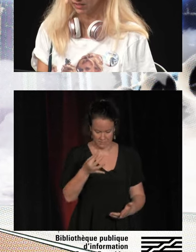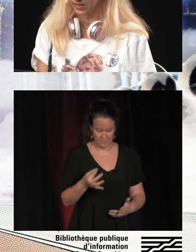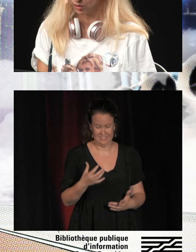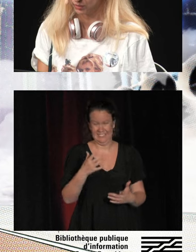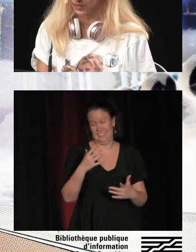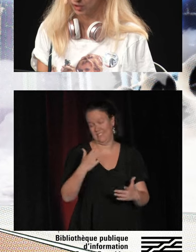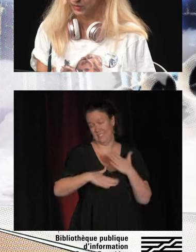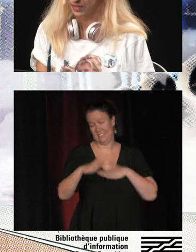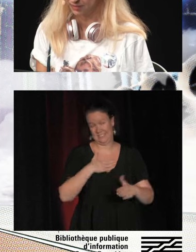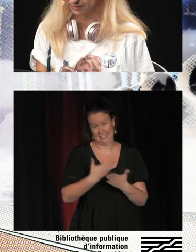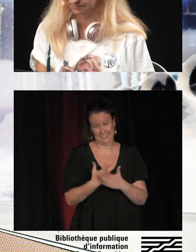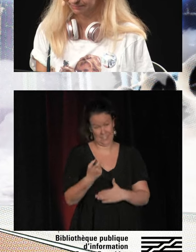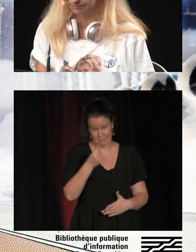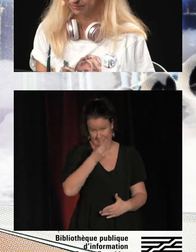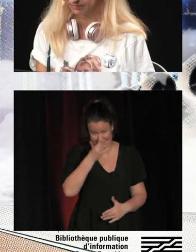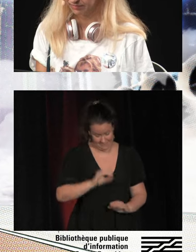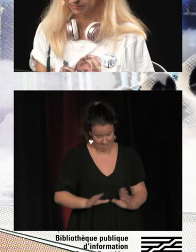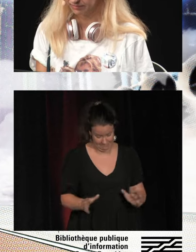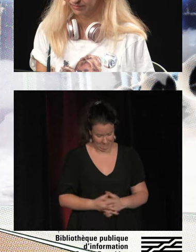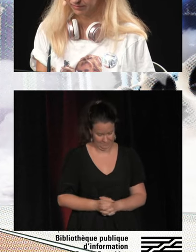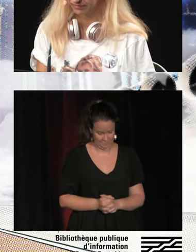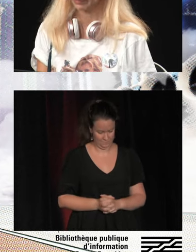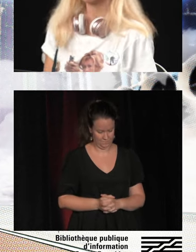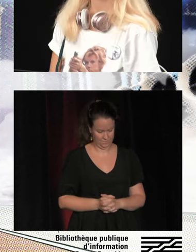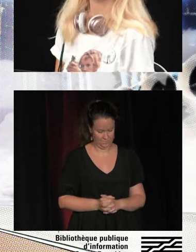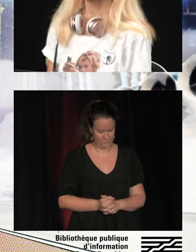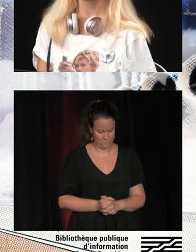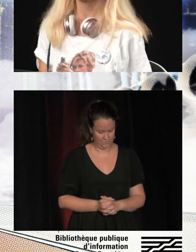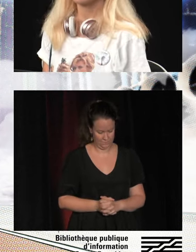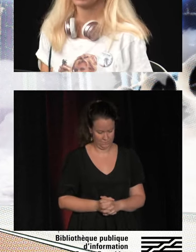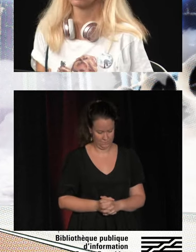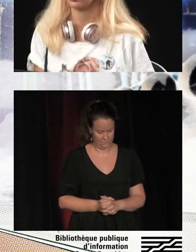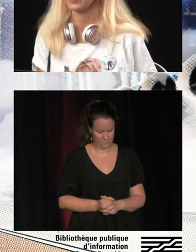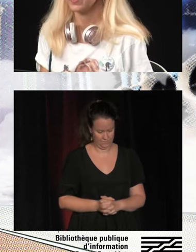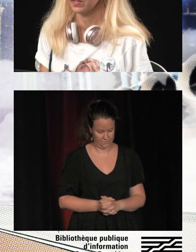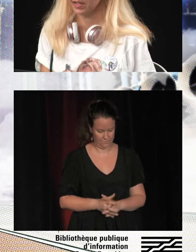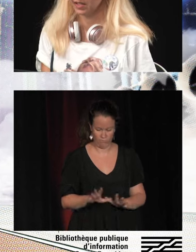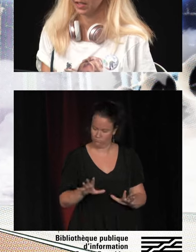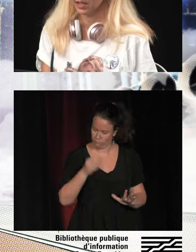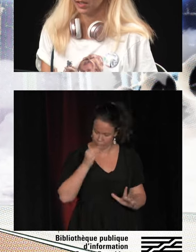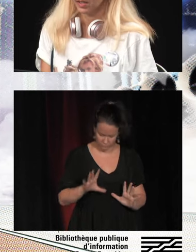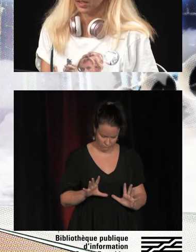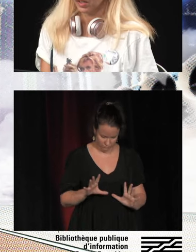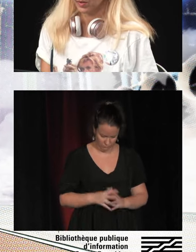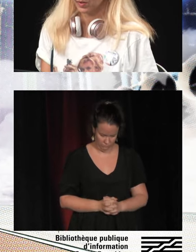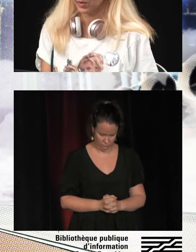je vous ai dit, hein, les erreurs de fatigue commencent à arriver. C'est pas, grave, on se ressaisit.